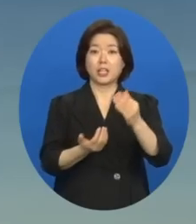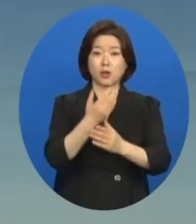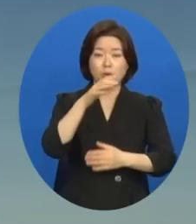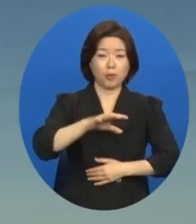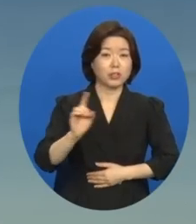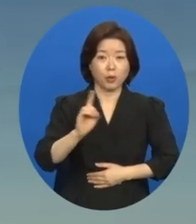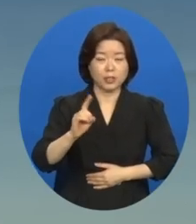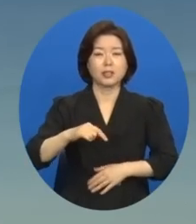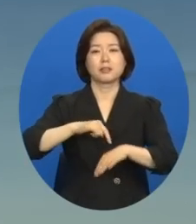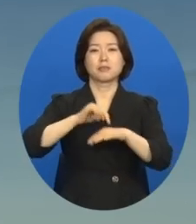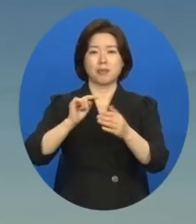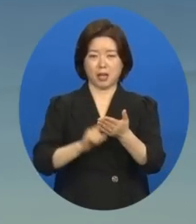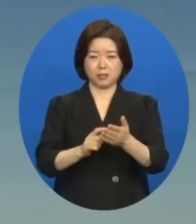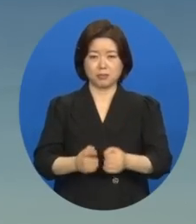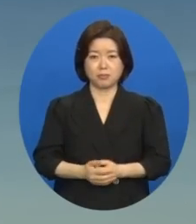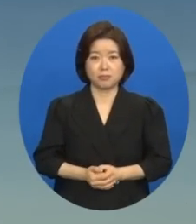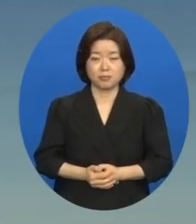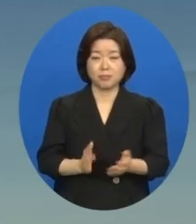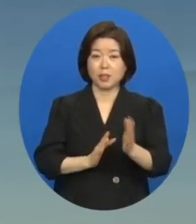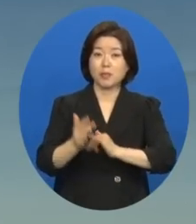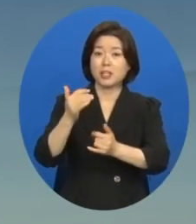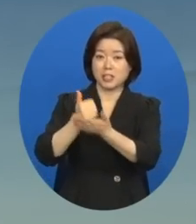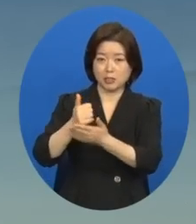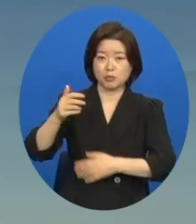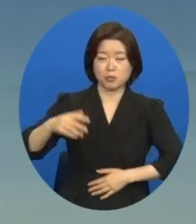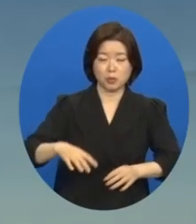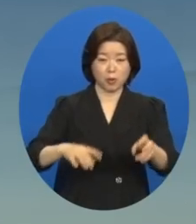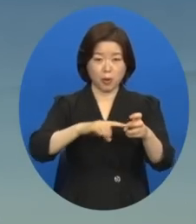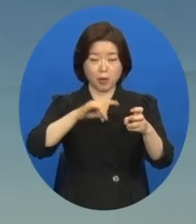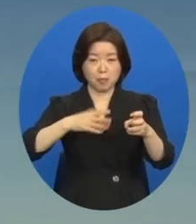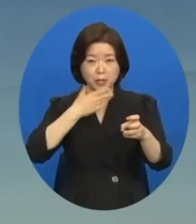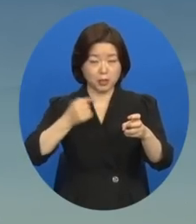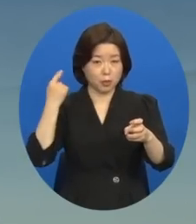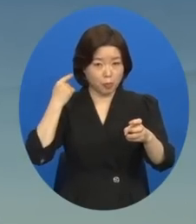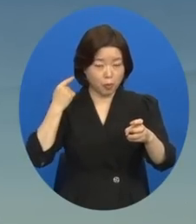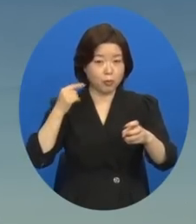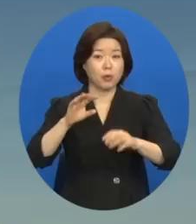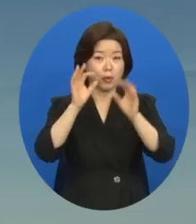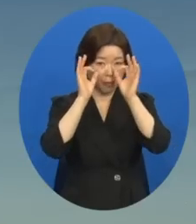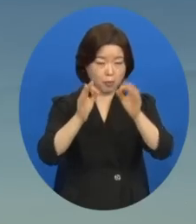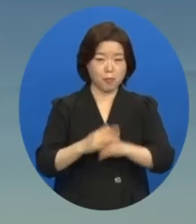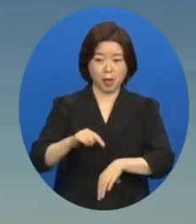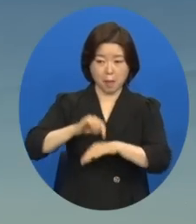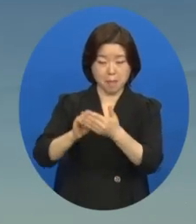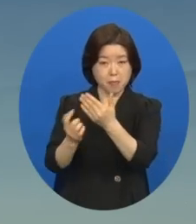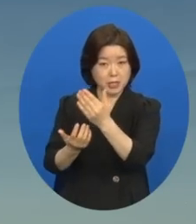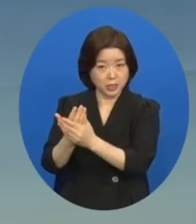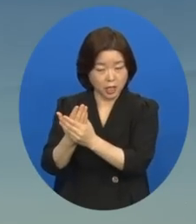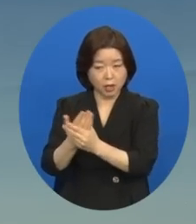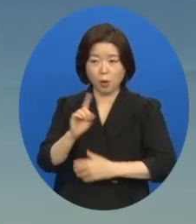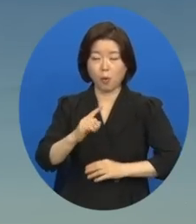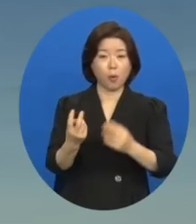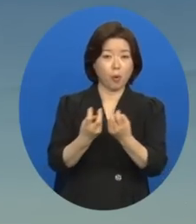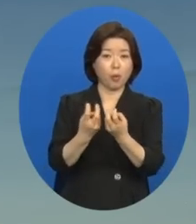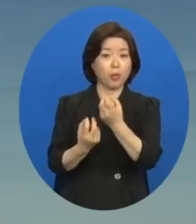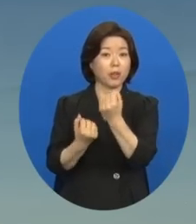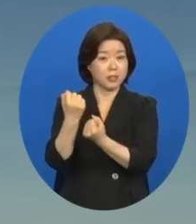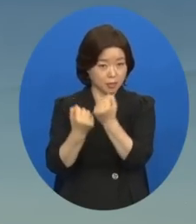마음이라고 말해요. 그래서 예수님께서도요, 마태복음 15장 19절에 이 마음에서 일어나는 것을 어떻게